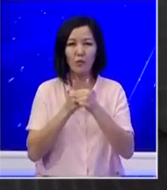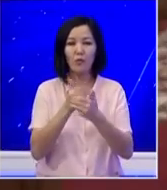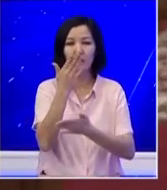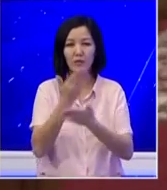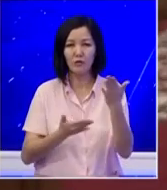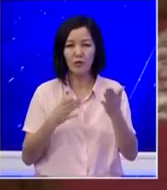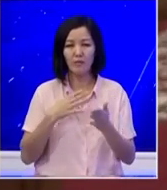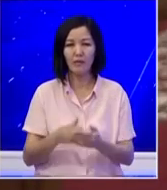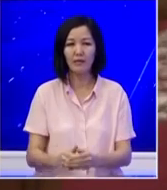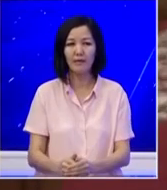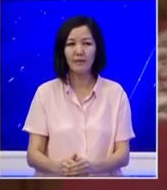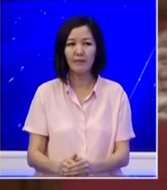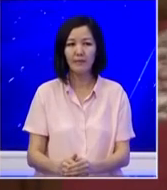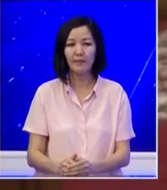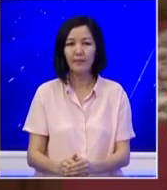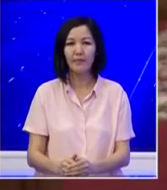білді.